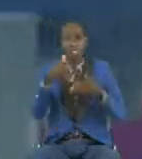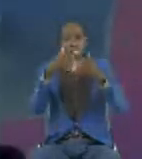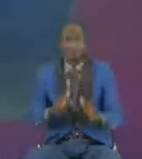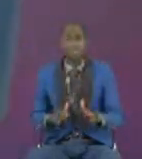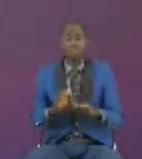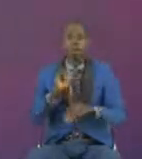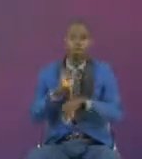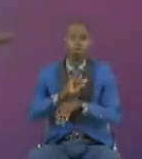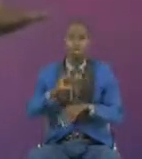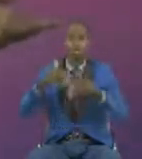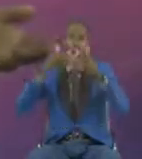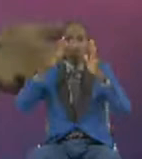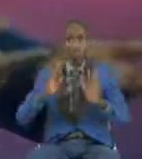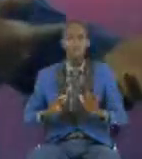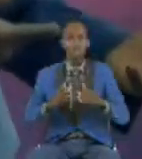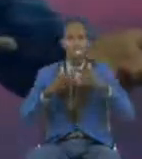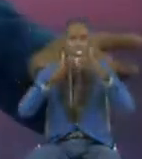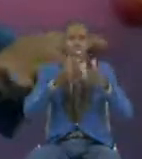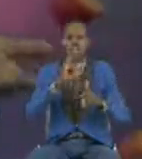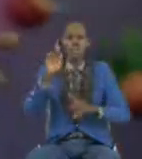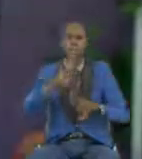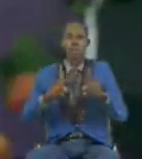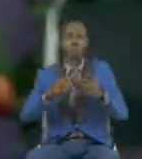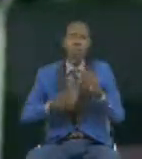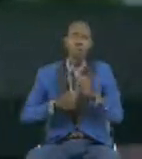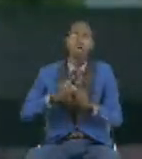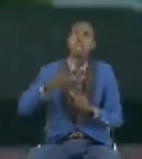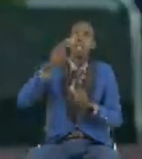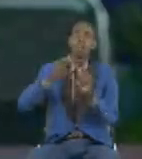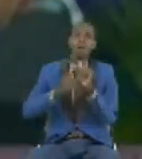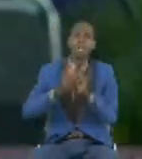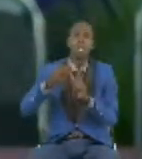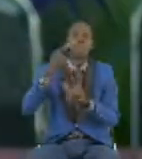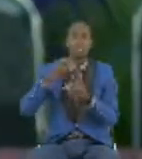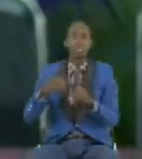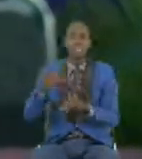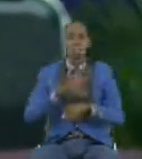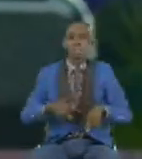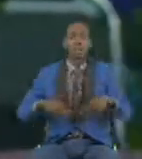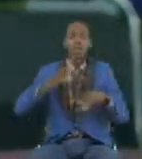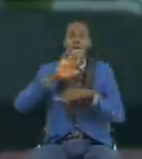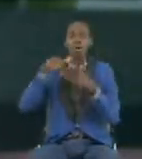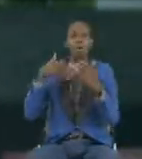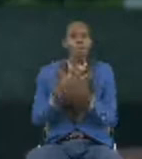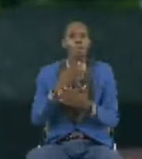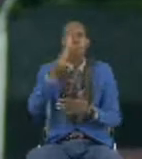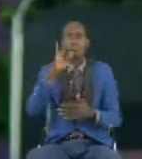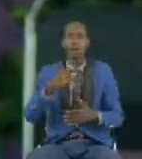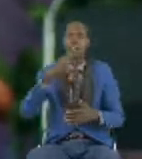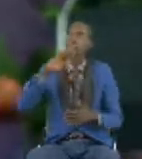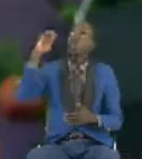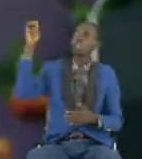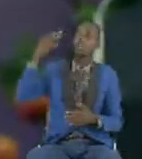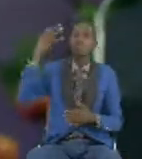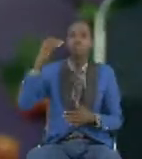Un dirigeant efficace, conduisant les gens à croître plus haut dans le Seigneur, par la grâce de Dieu, je